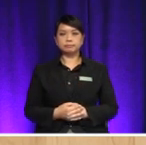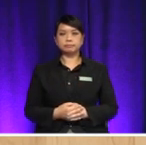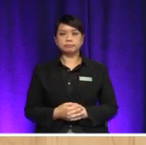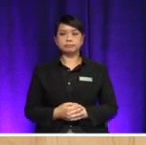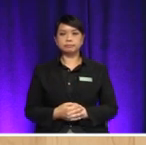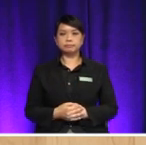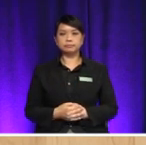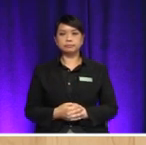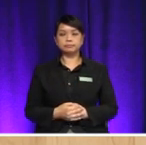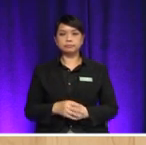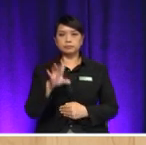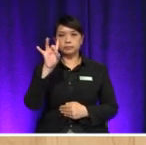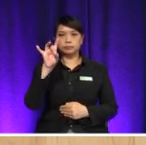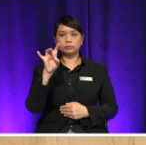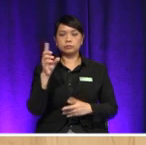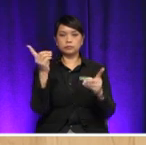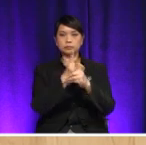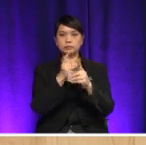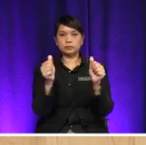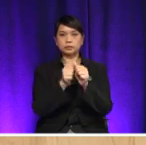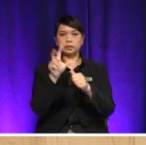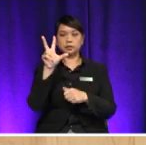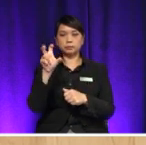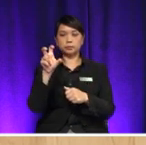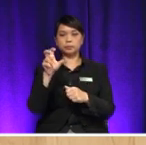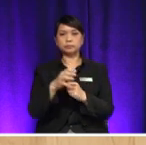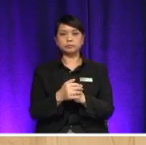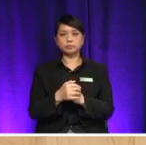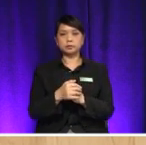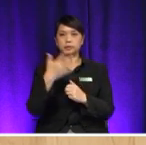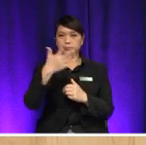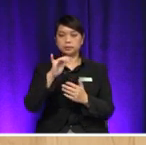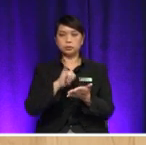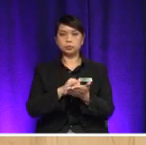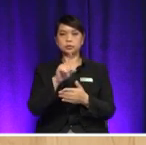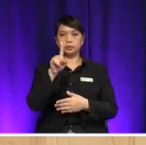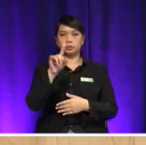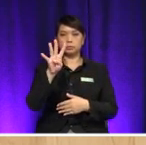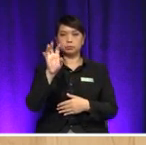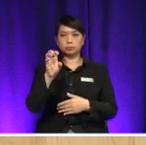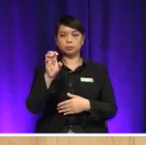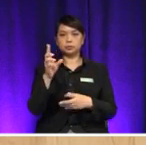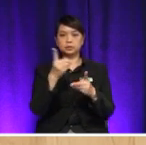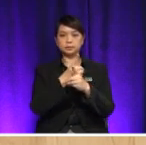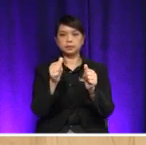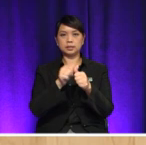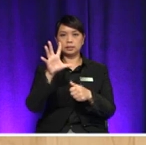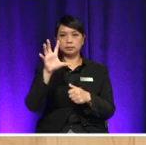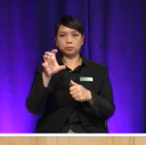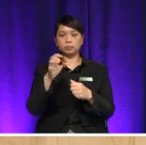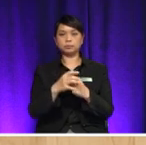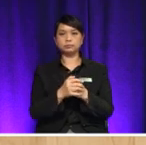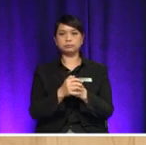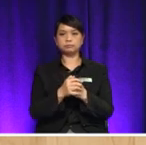80 di darat dengan 30 Oke kemudian 140 di daratkan dengan 50